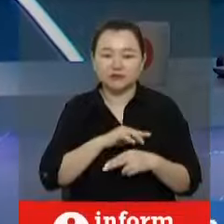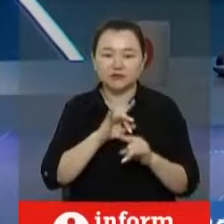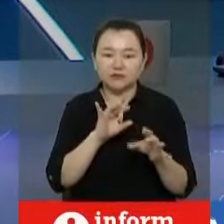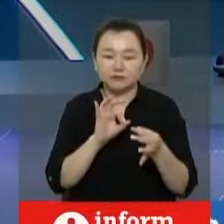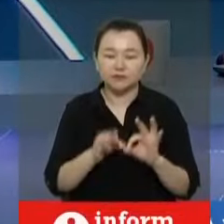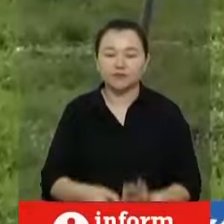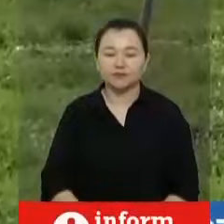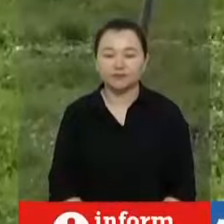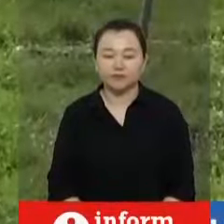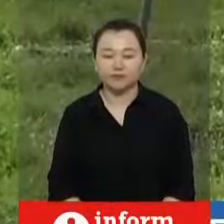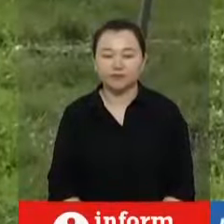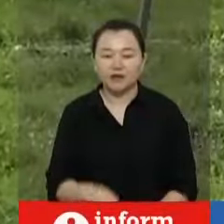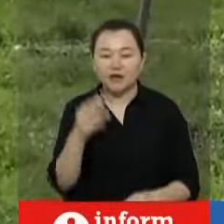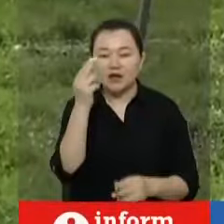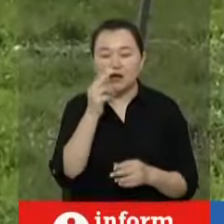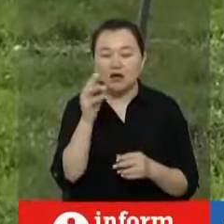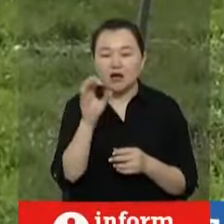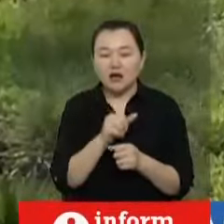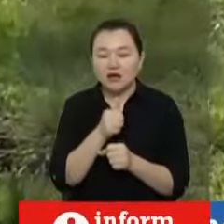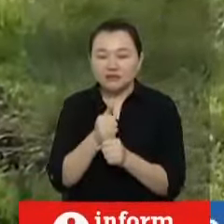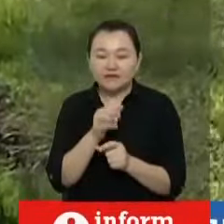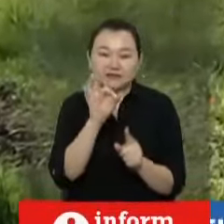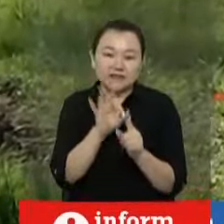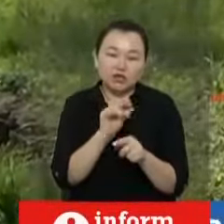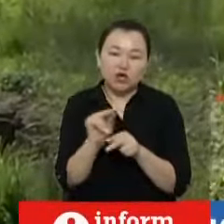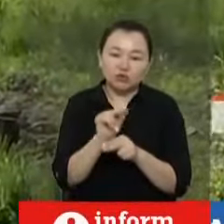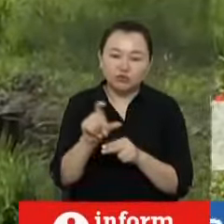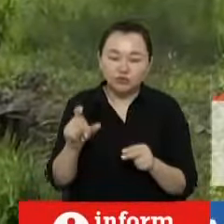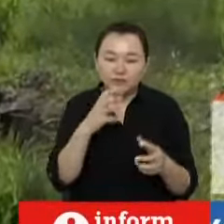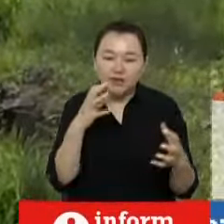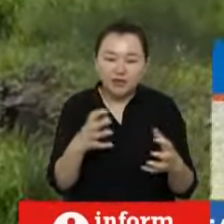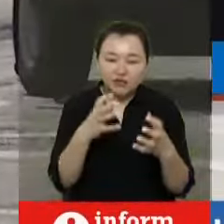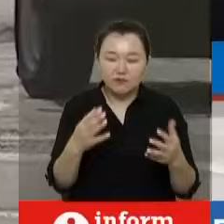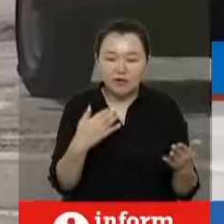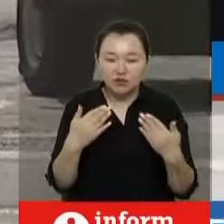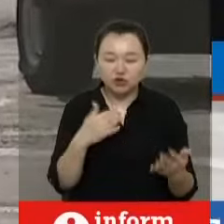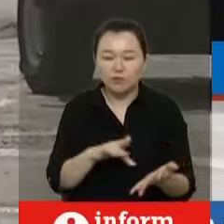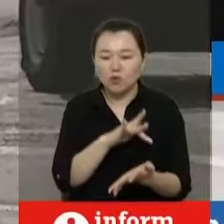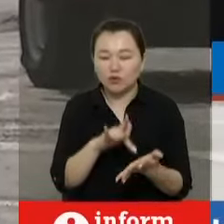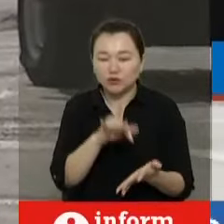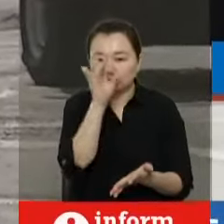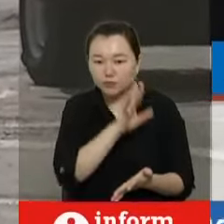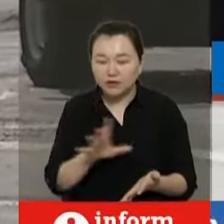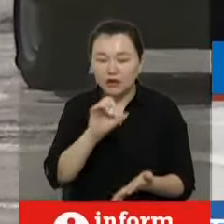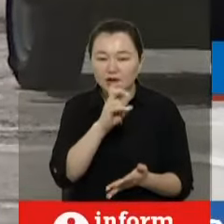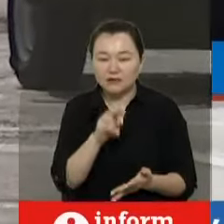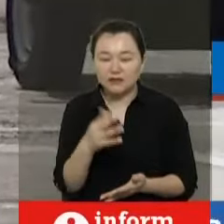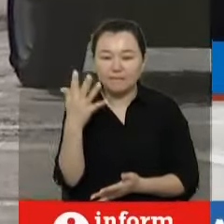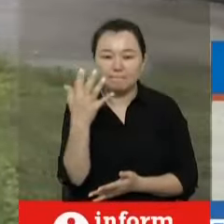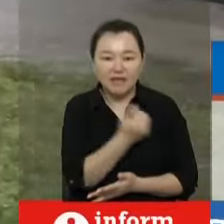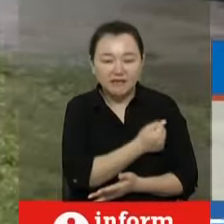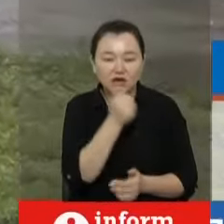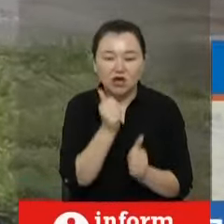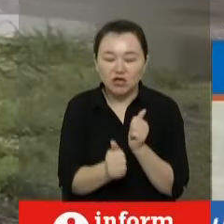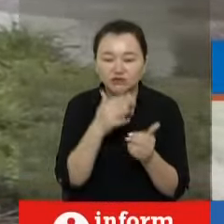Жанабекова. Основная цель мероприятия – научить жителей бережному отношению к городу. Республиканская акция продлится 5 недель, каждая в